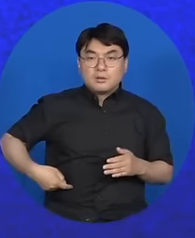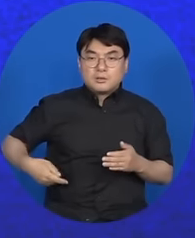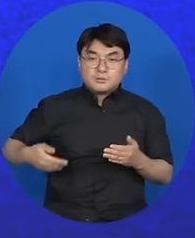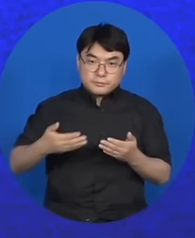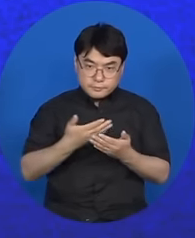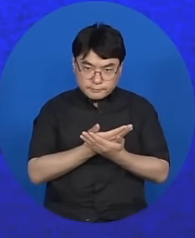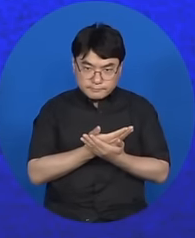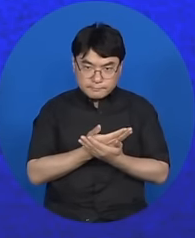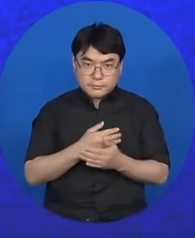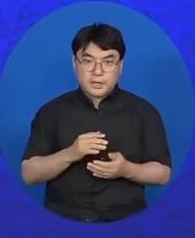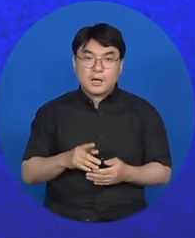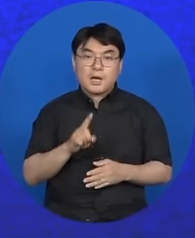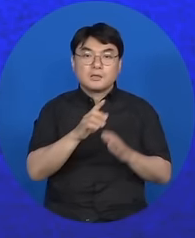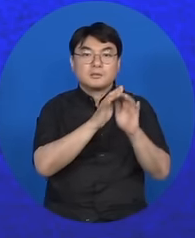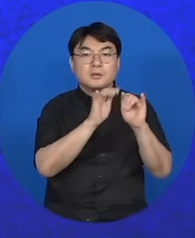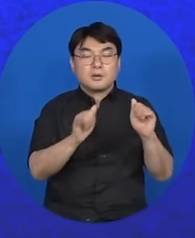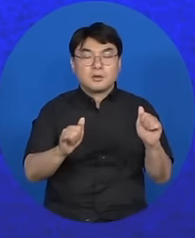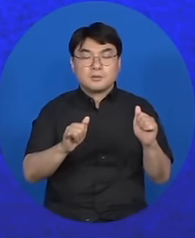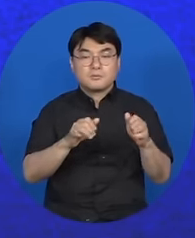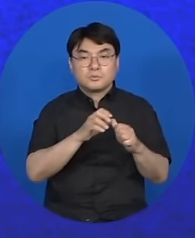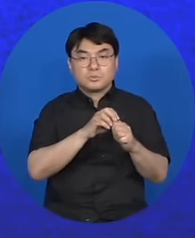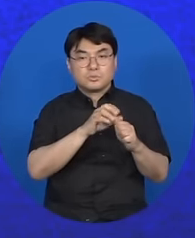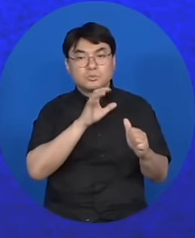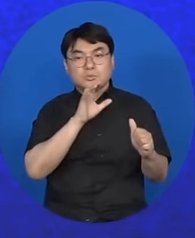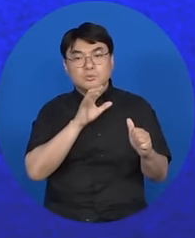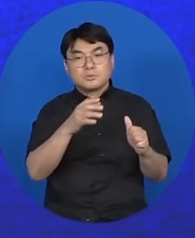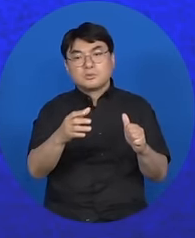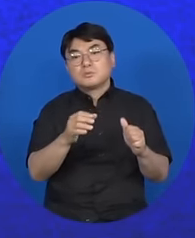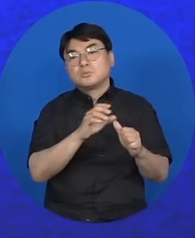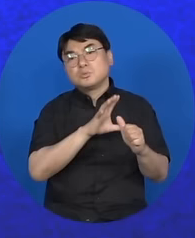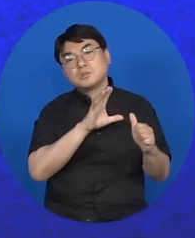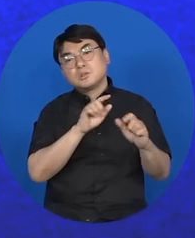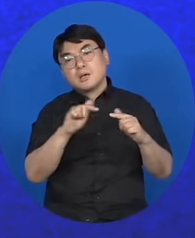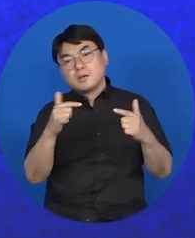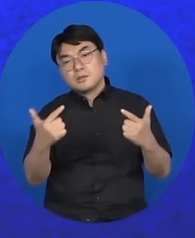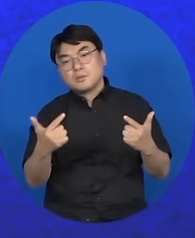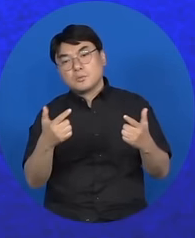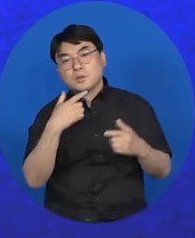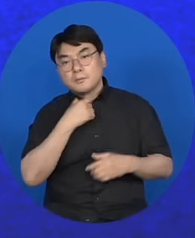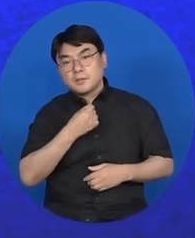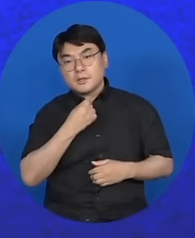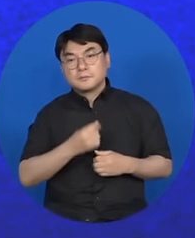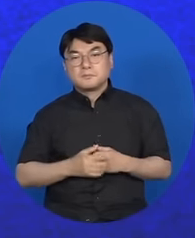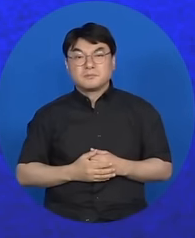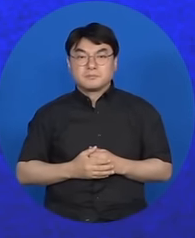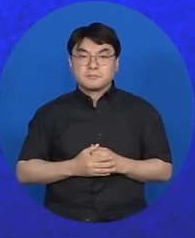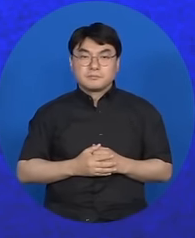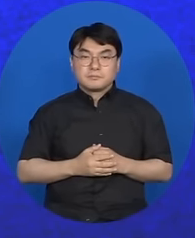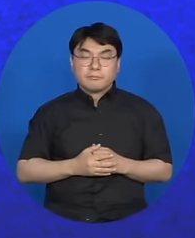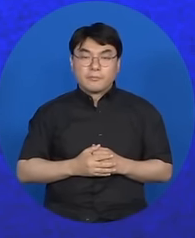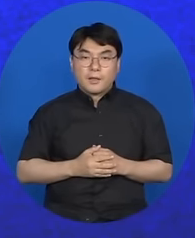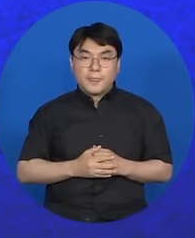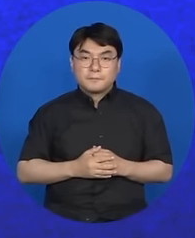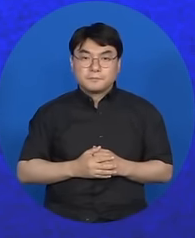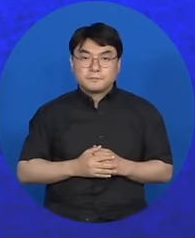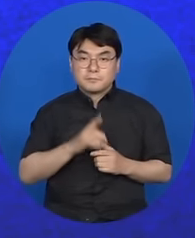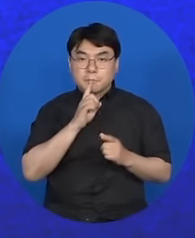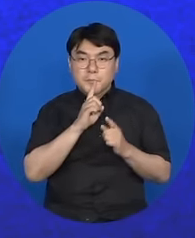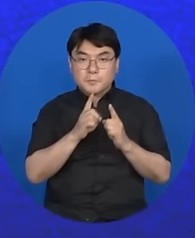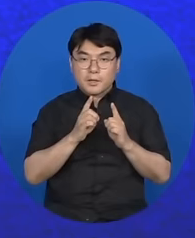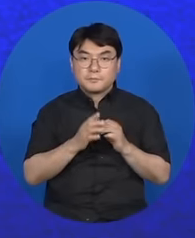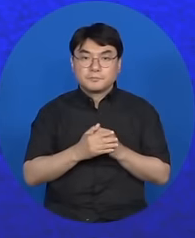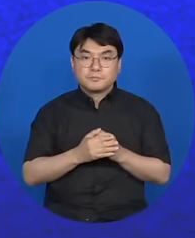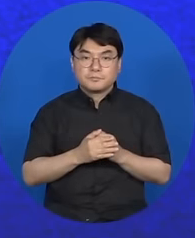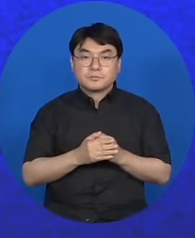주님 한 사람을 놓치지 않겠습니다 라고 할 때가 얼마나 많은지 몰라요. 성령께서는 회개케 하시고